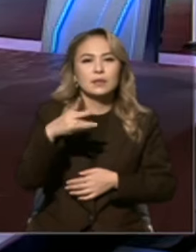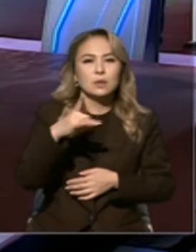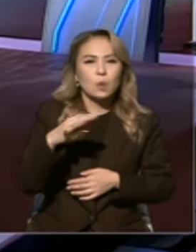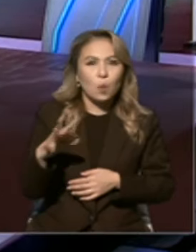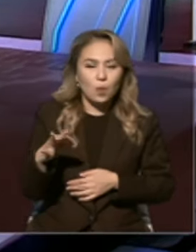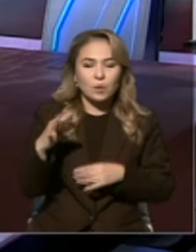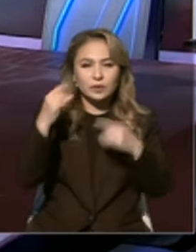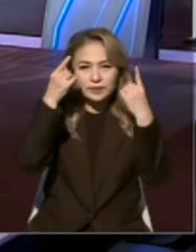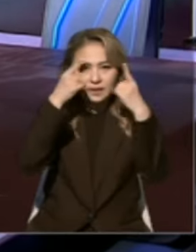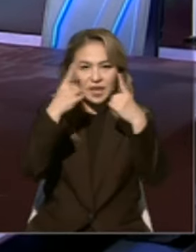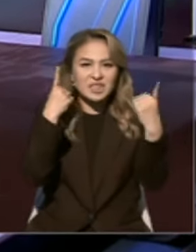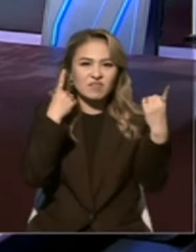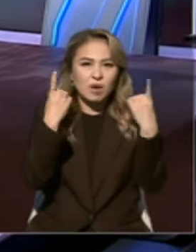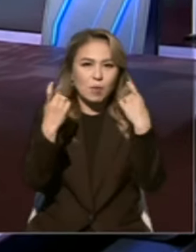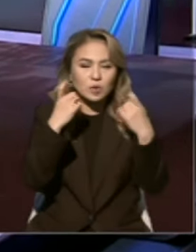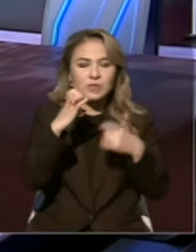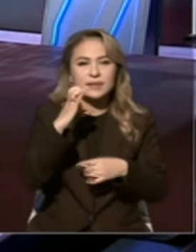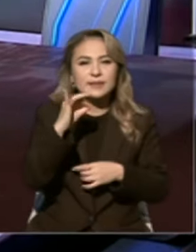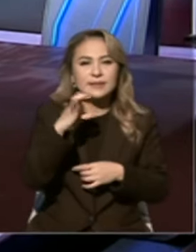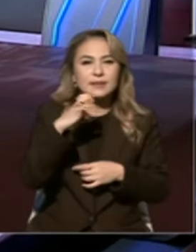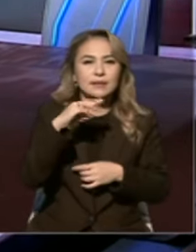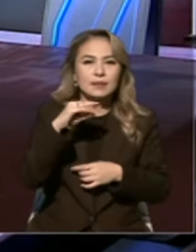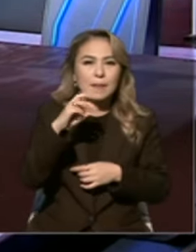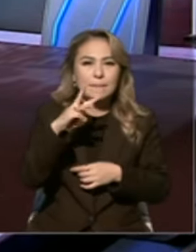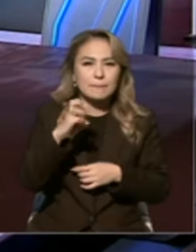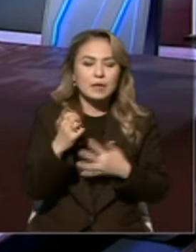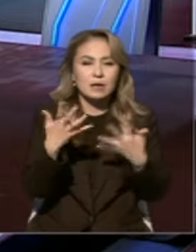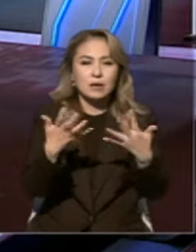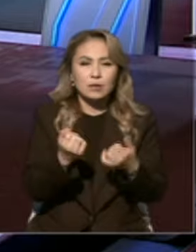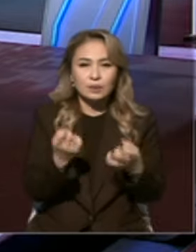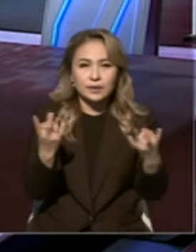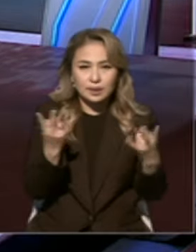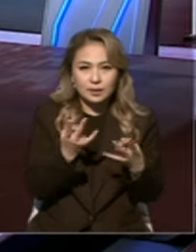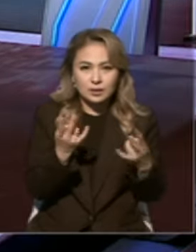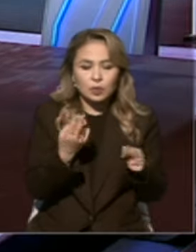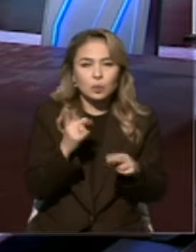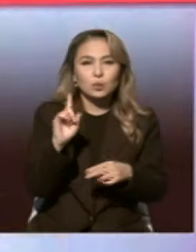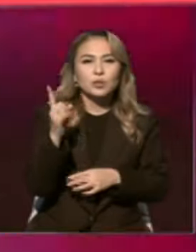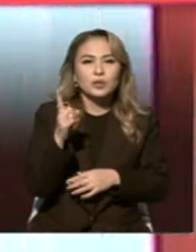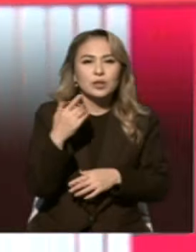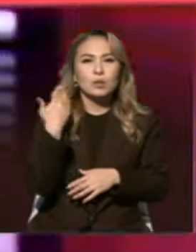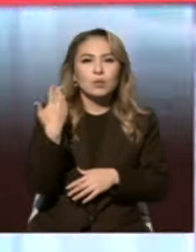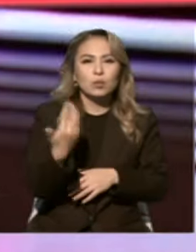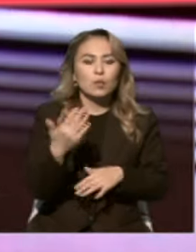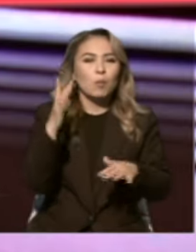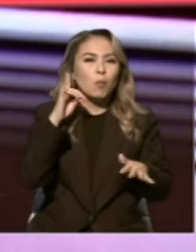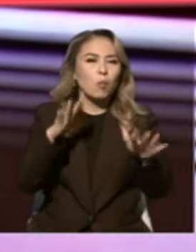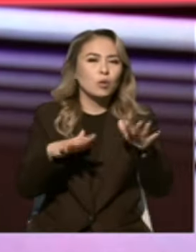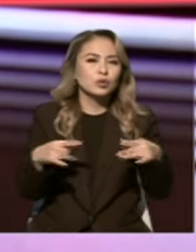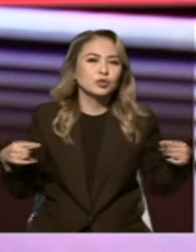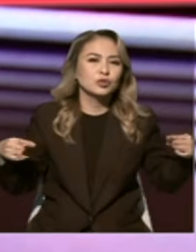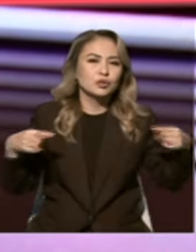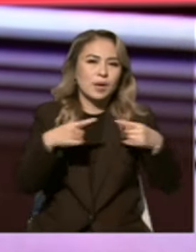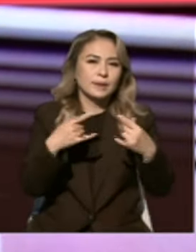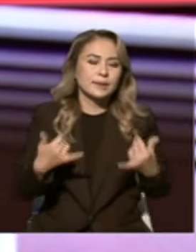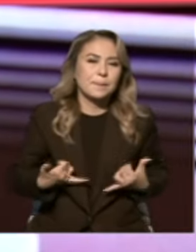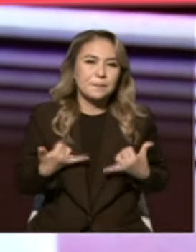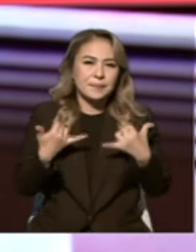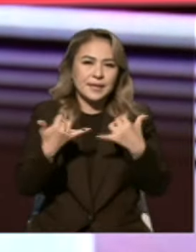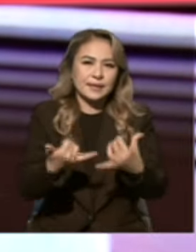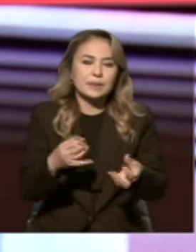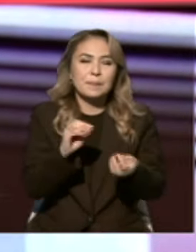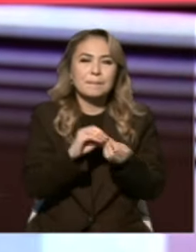жаңа гидроинформационный система дейді ғой, соны қатты қолға алу керек. Өйткені бұл болжамды нақты беретін